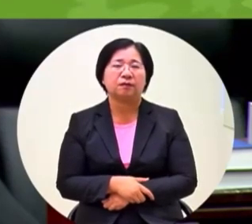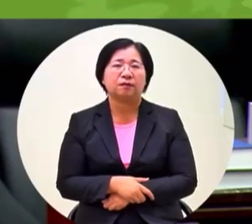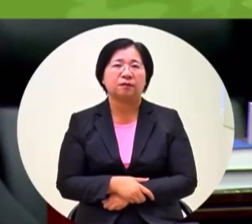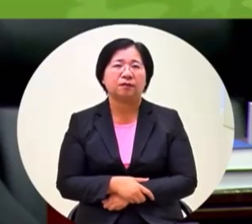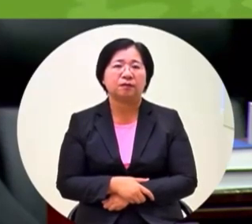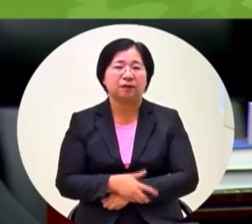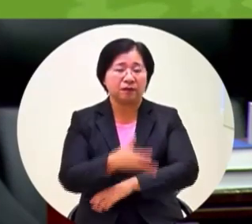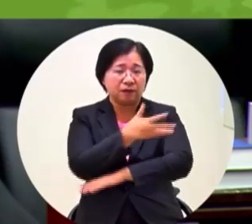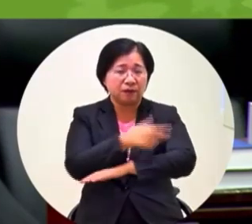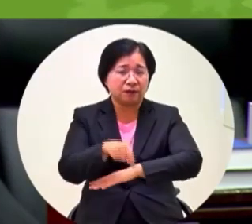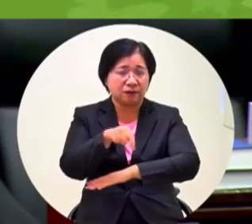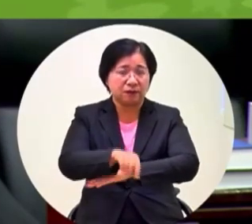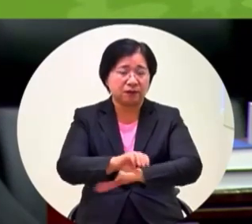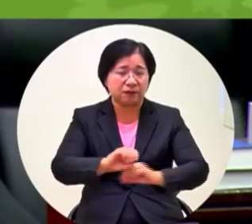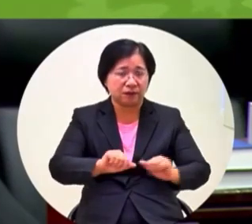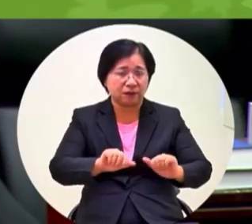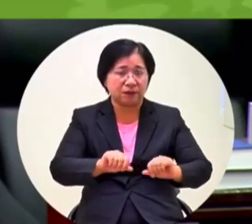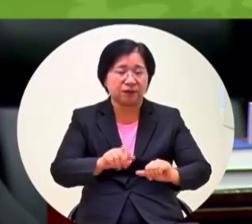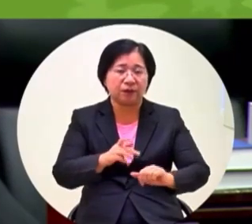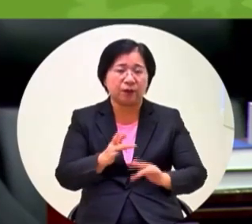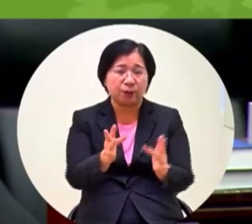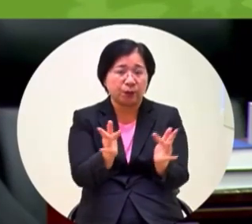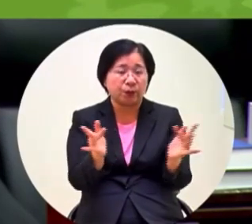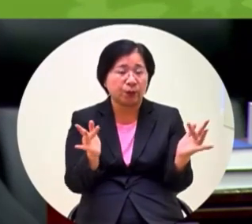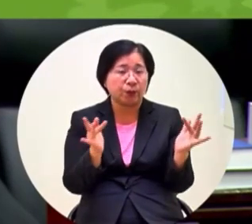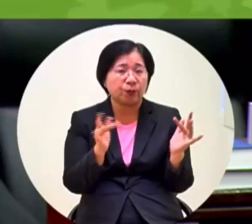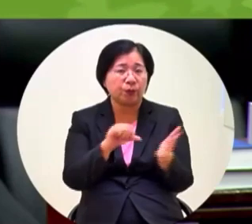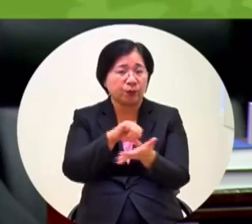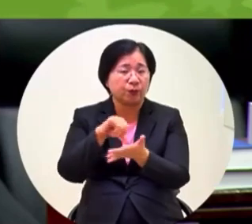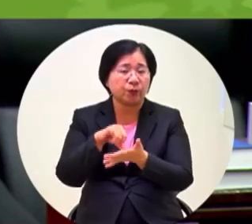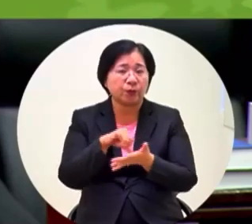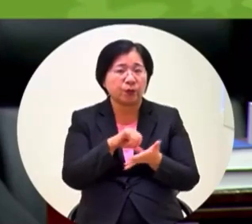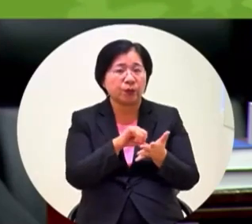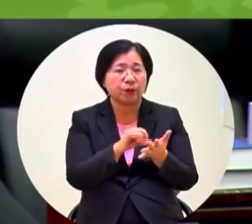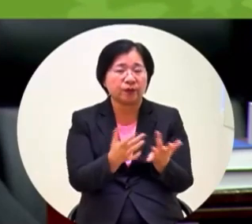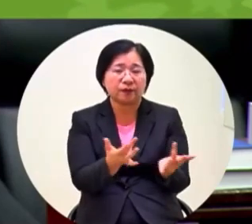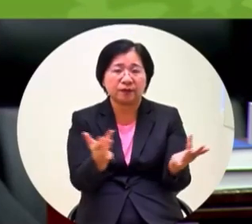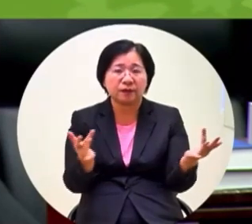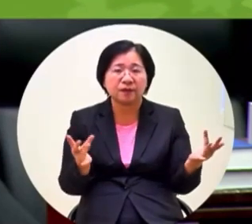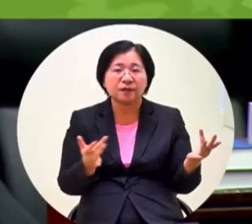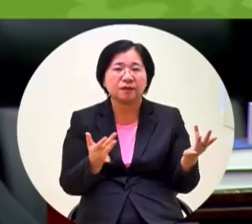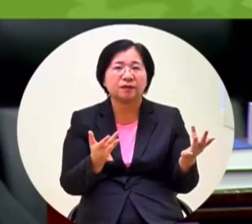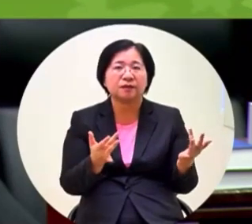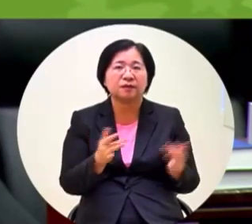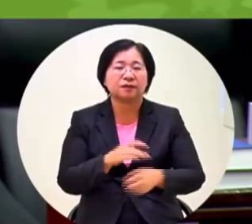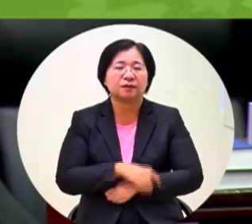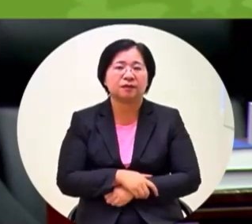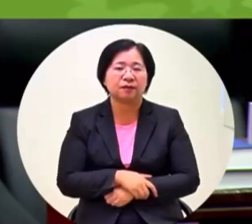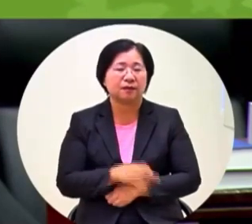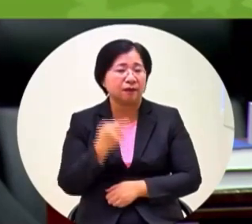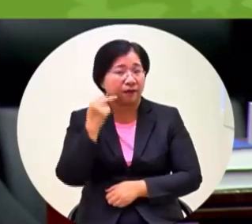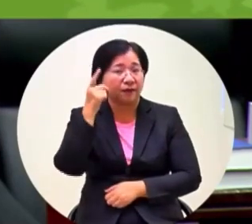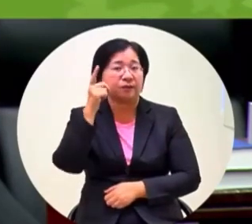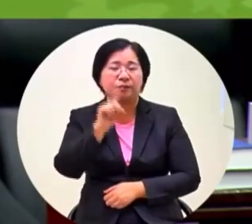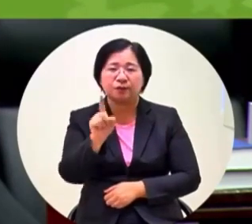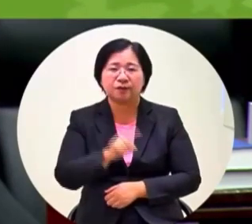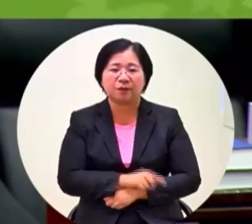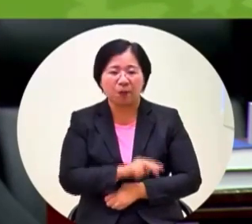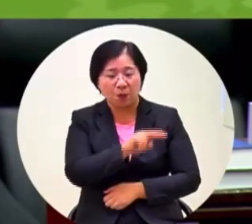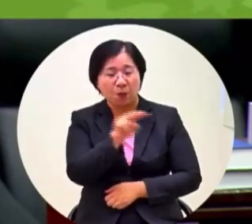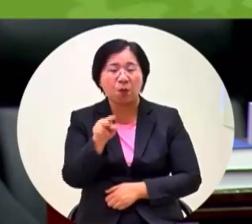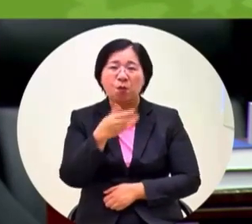底会当有来绿色，有咱的青草，或者草啊，互咱感觉上看到较舒